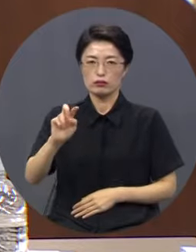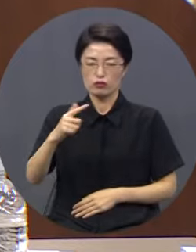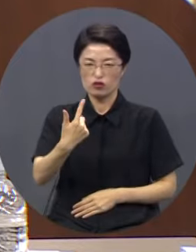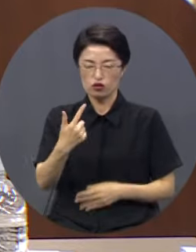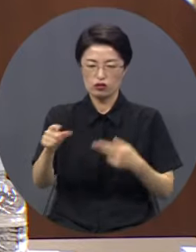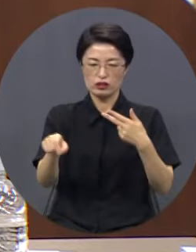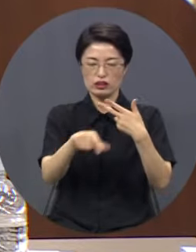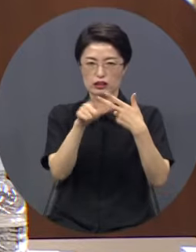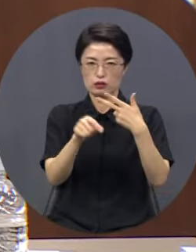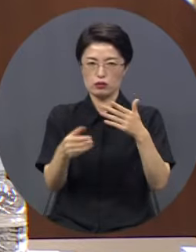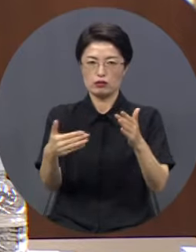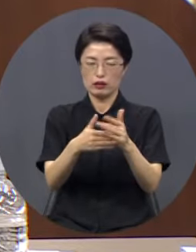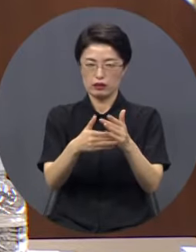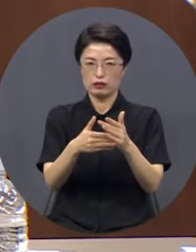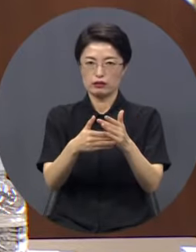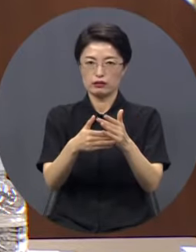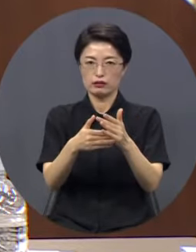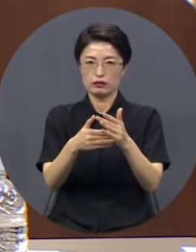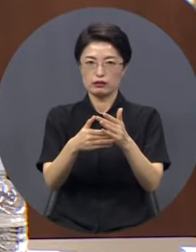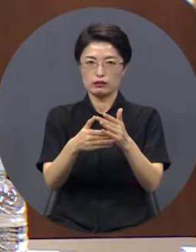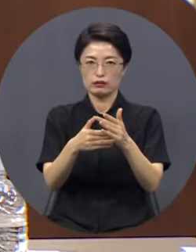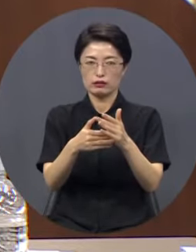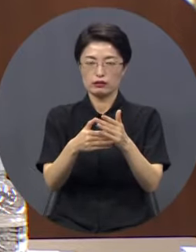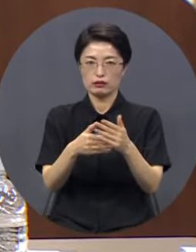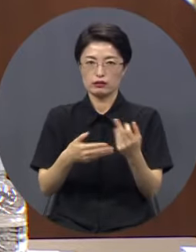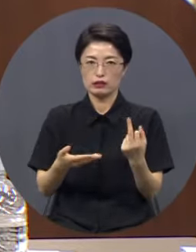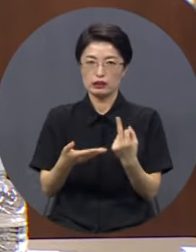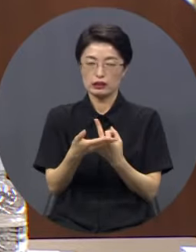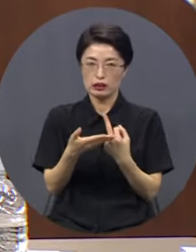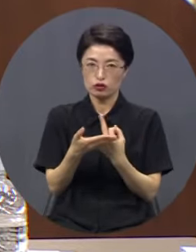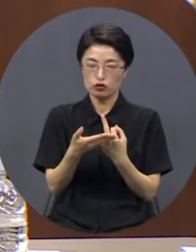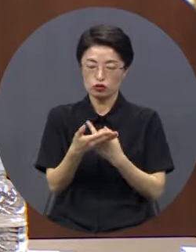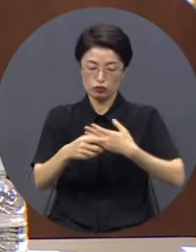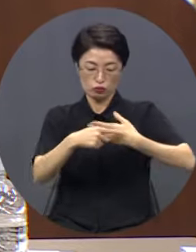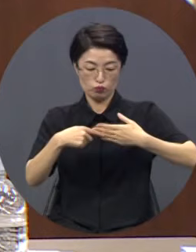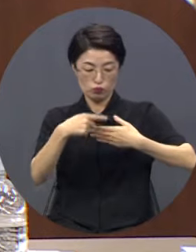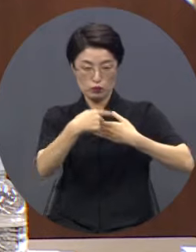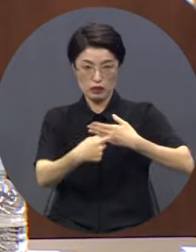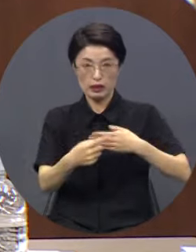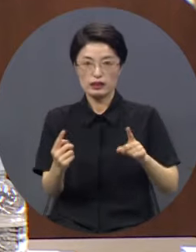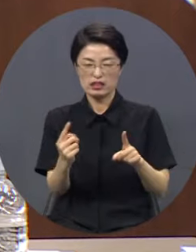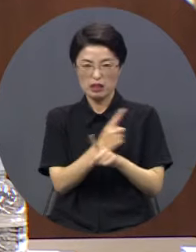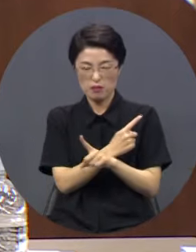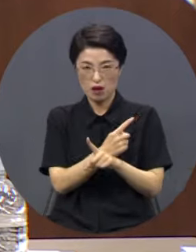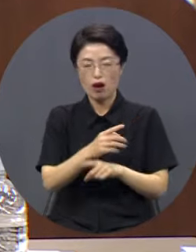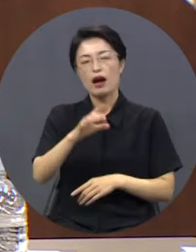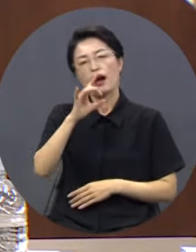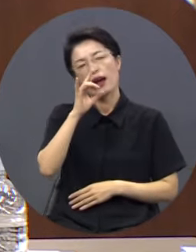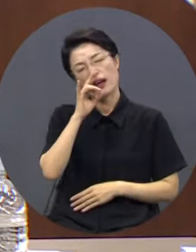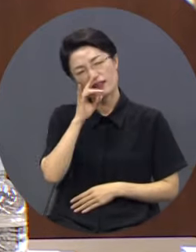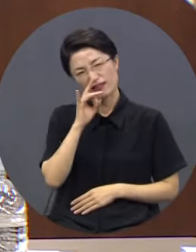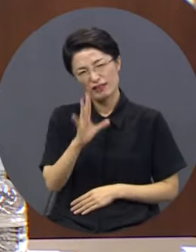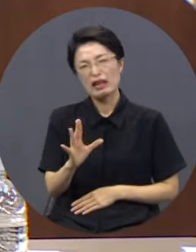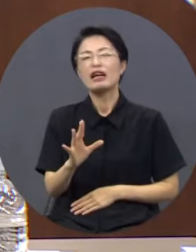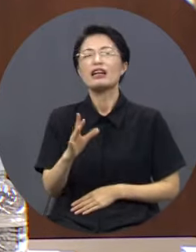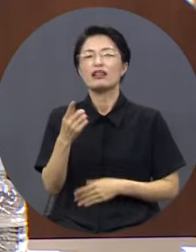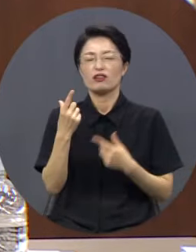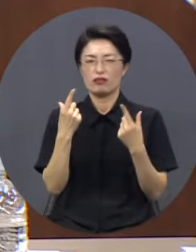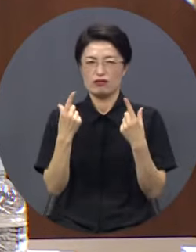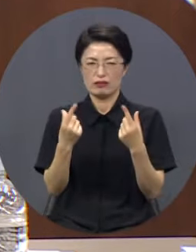7월까지 우리 이게 지금 제주형 행정체제 개편이 안 된다고 봐야